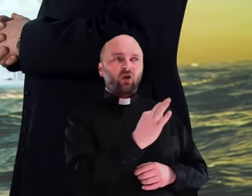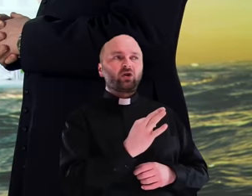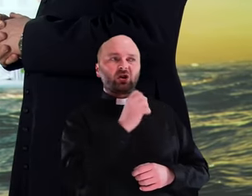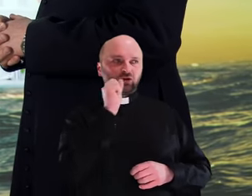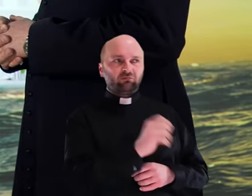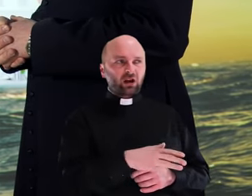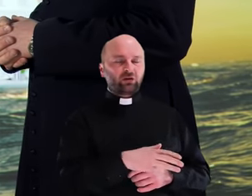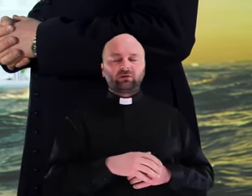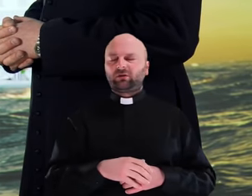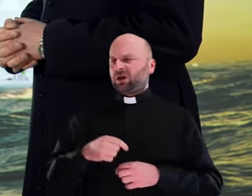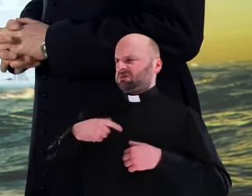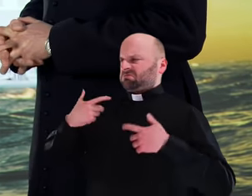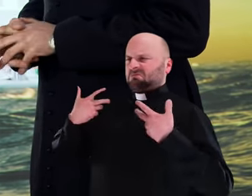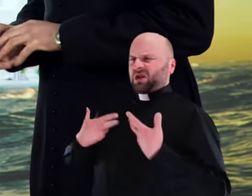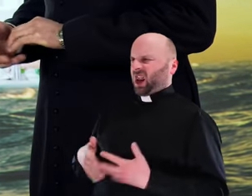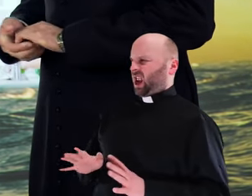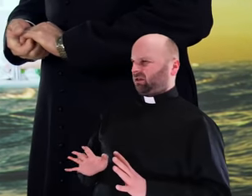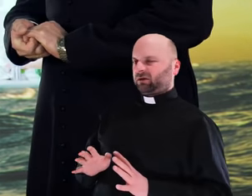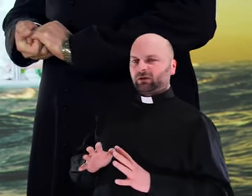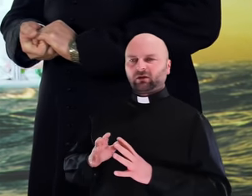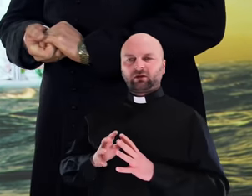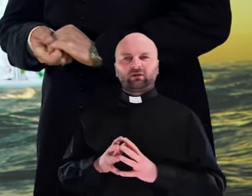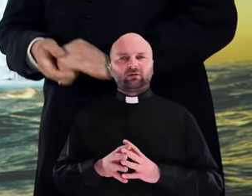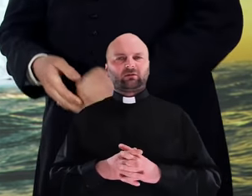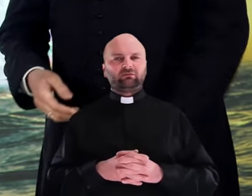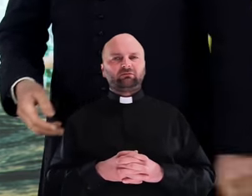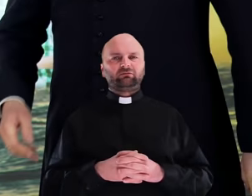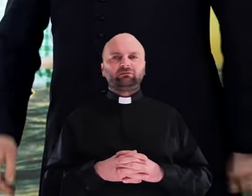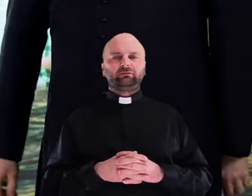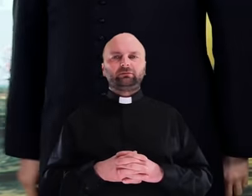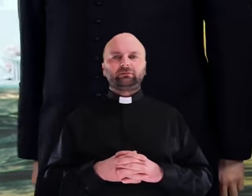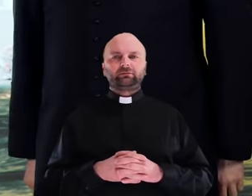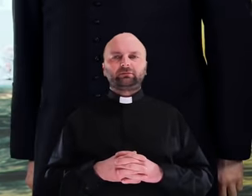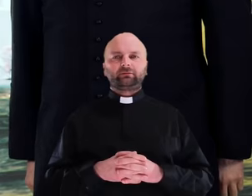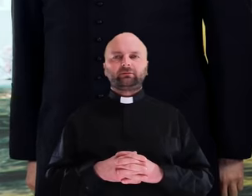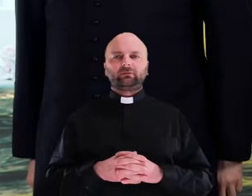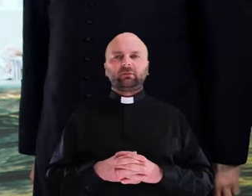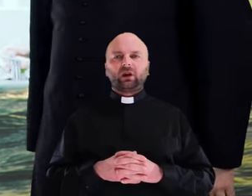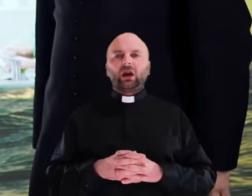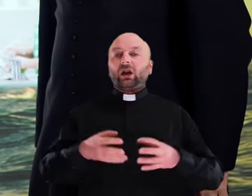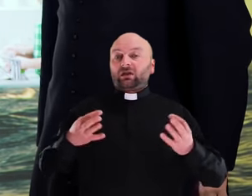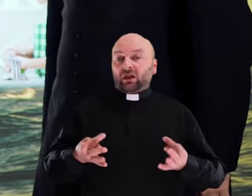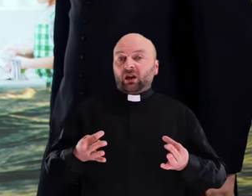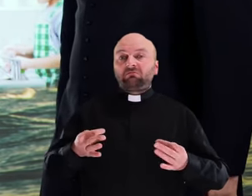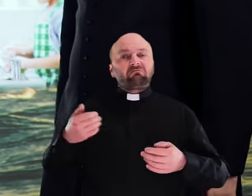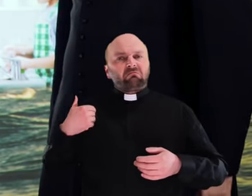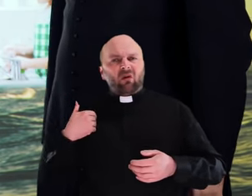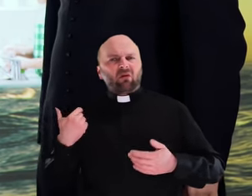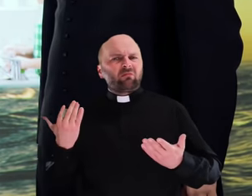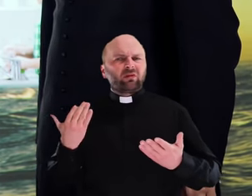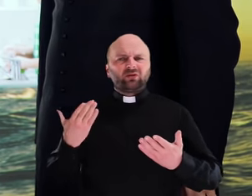Nie. Się kompletnie nie chcę. W ogóle miała być to jakaś marynarska przygoda, czy